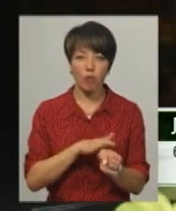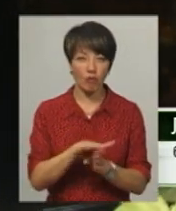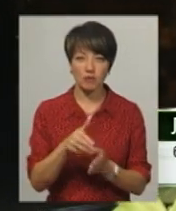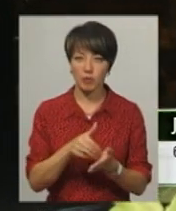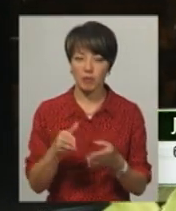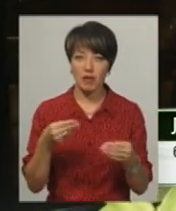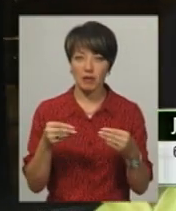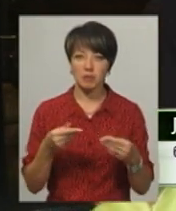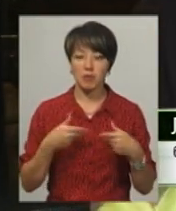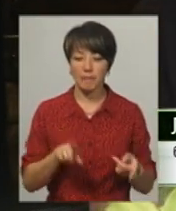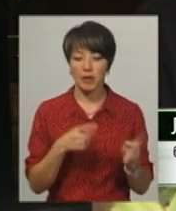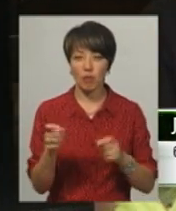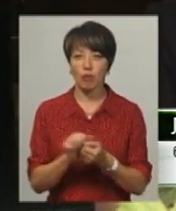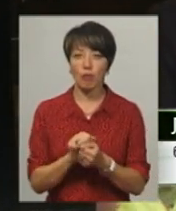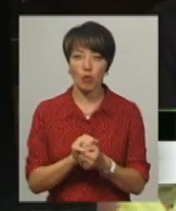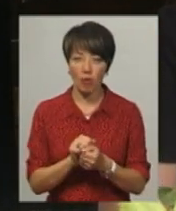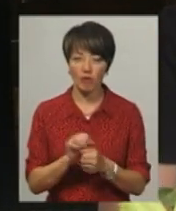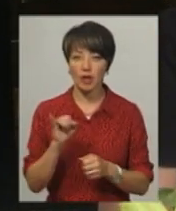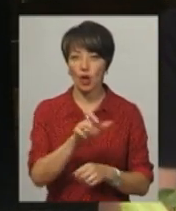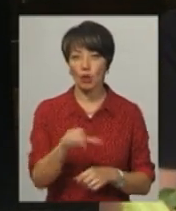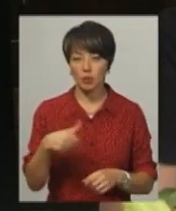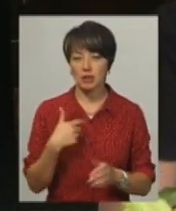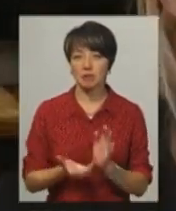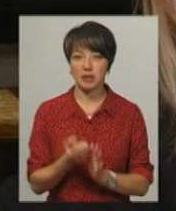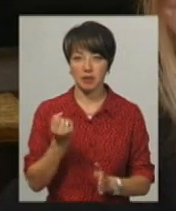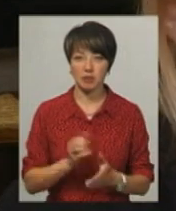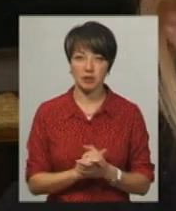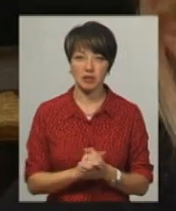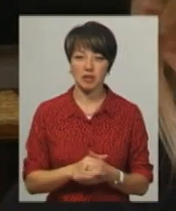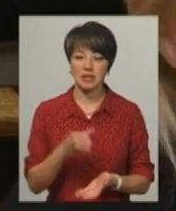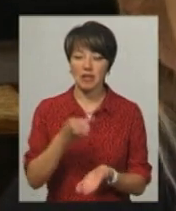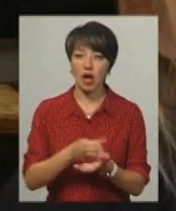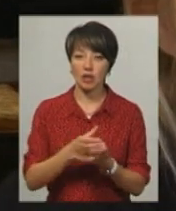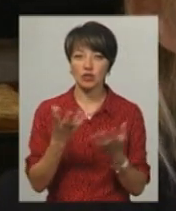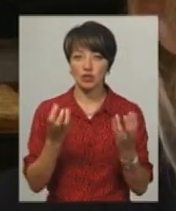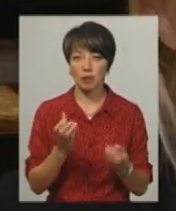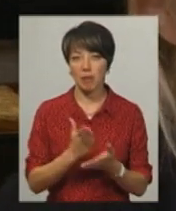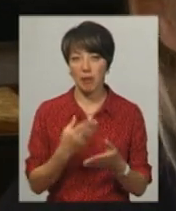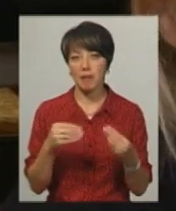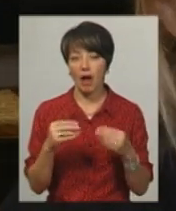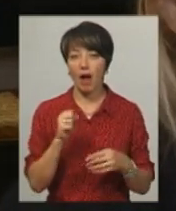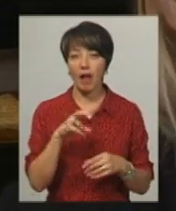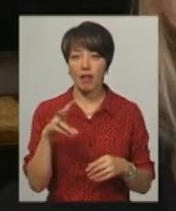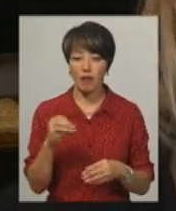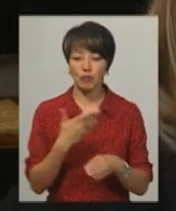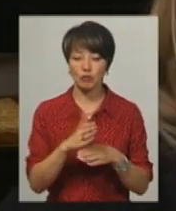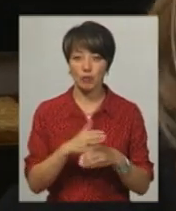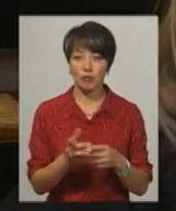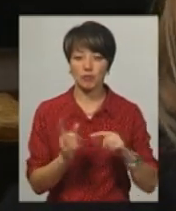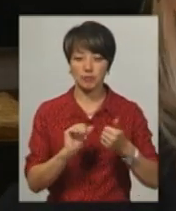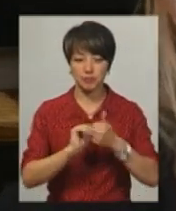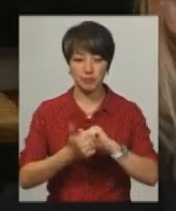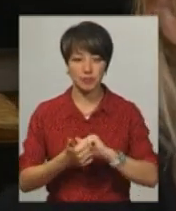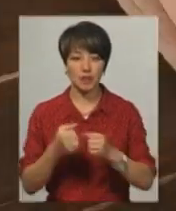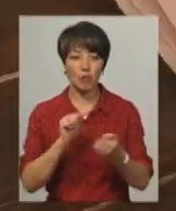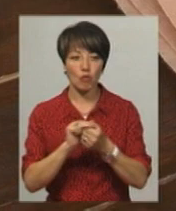від пластику, ми переходимо на паперові і люди нас підтримують. Стаканчики ще, на жаль, маємо пластикові, але потихоньку виходимо на